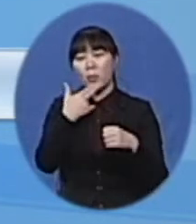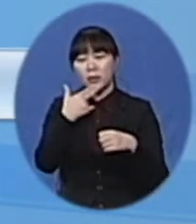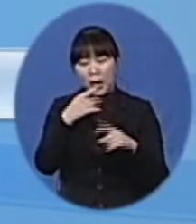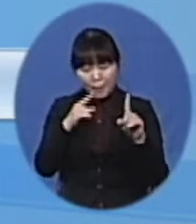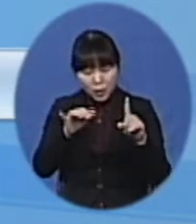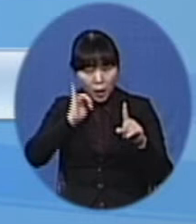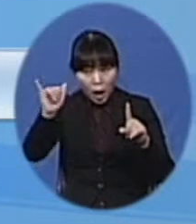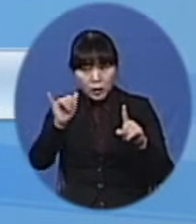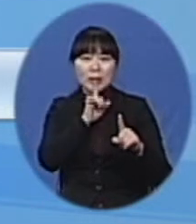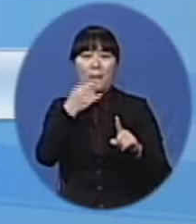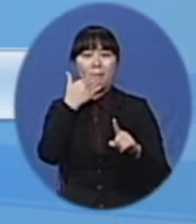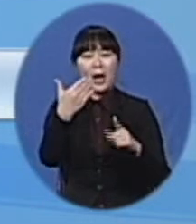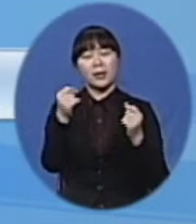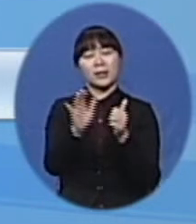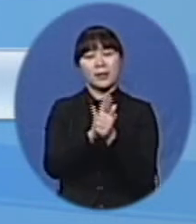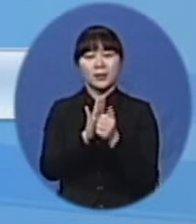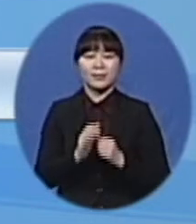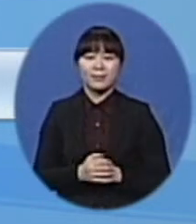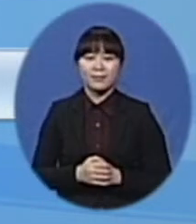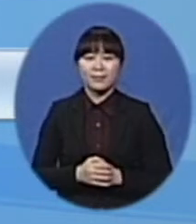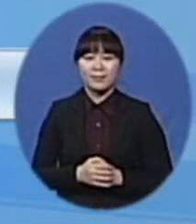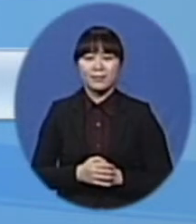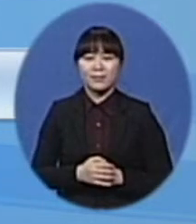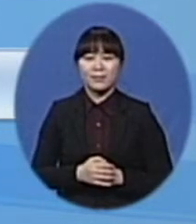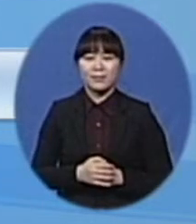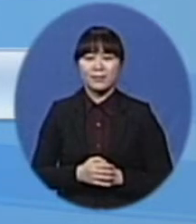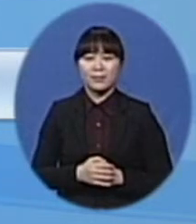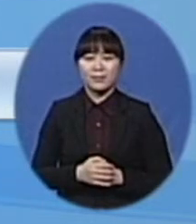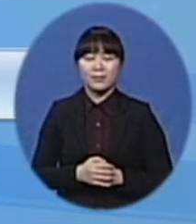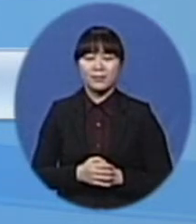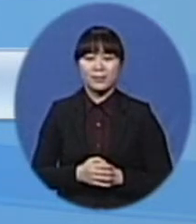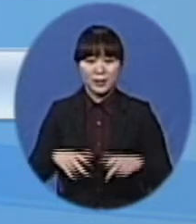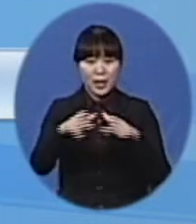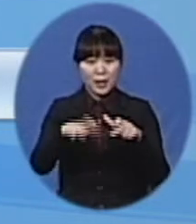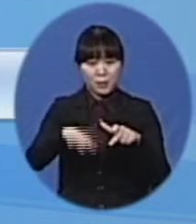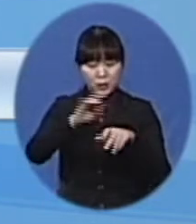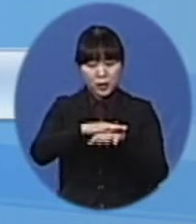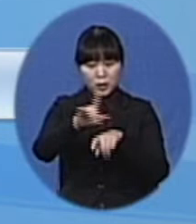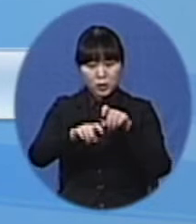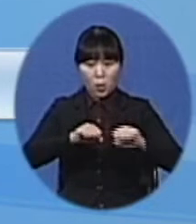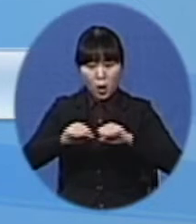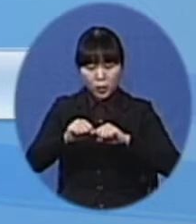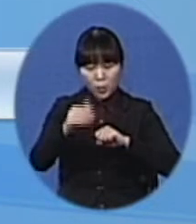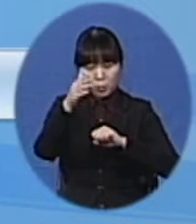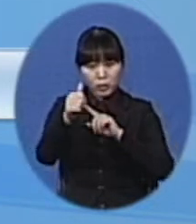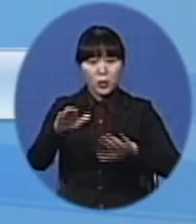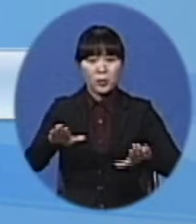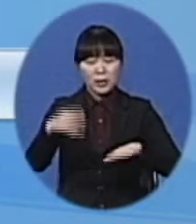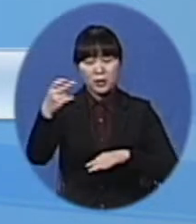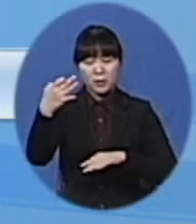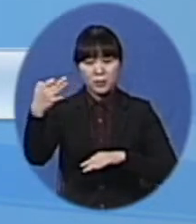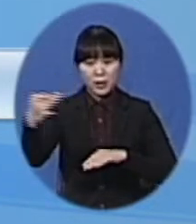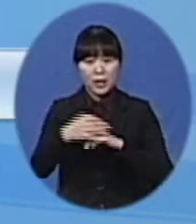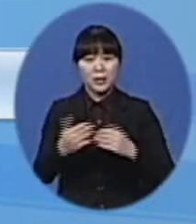번에 119 신고를 할 수 있는 서비스입니다. 장애인 먼저 실천 운동본부가